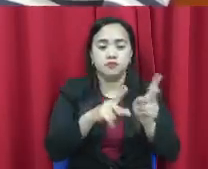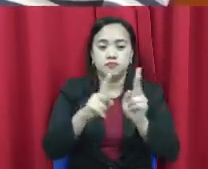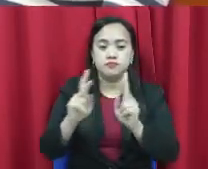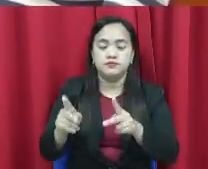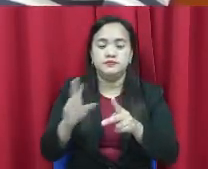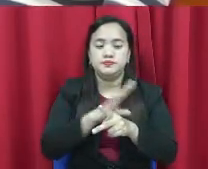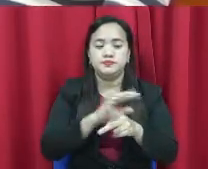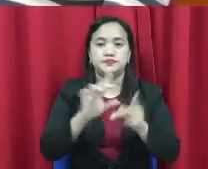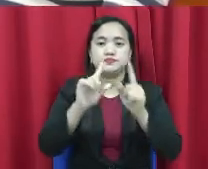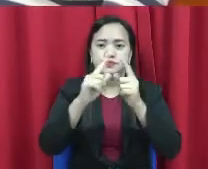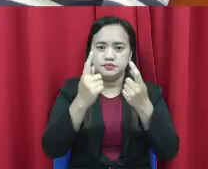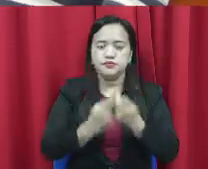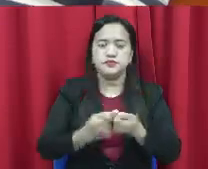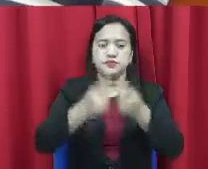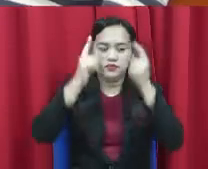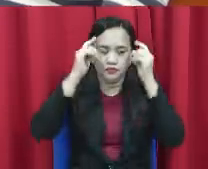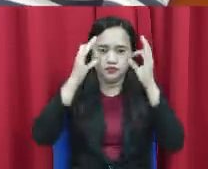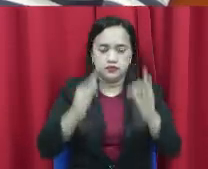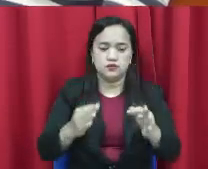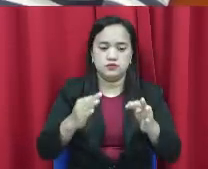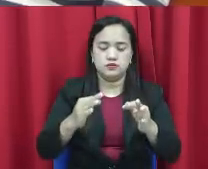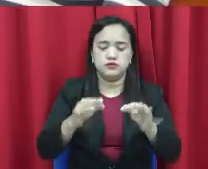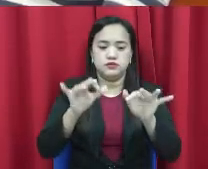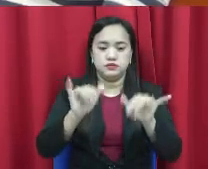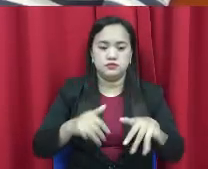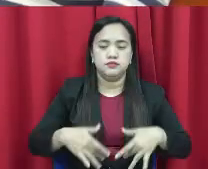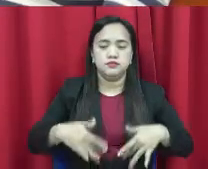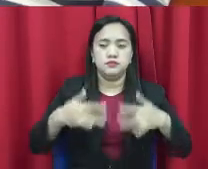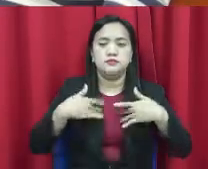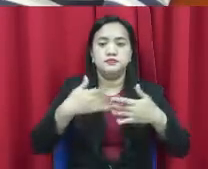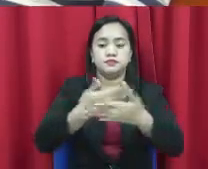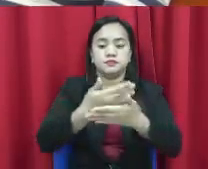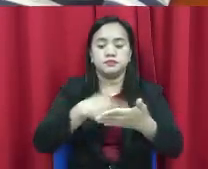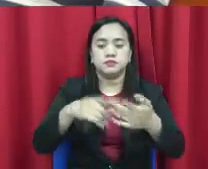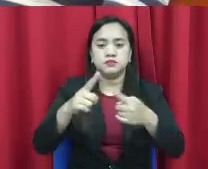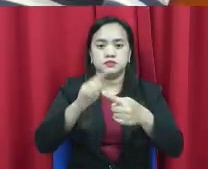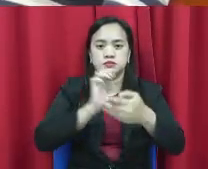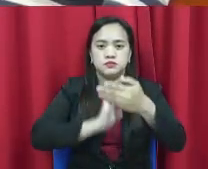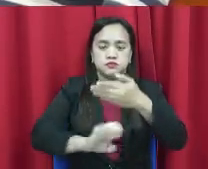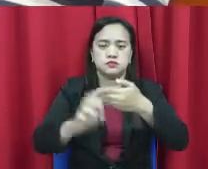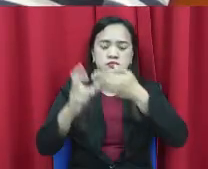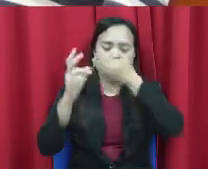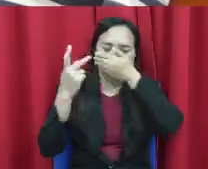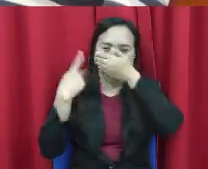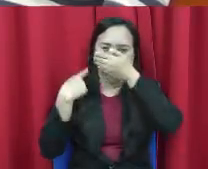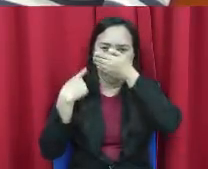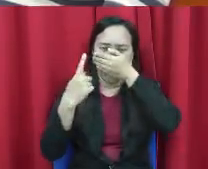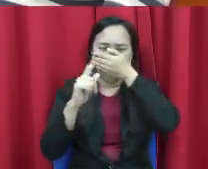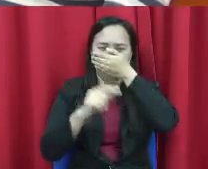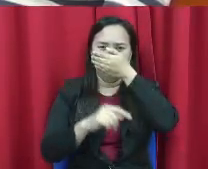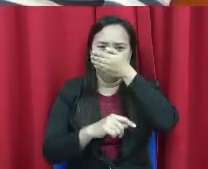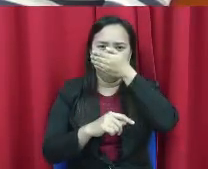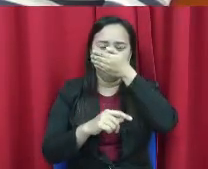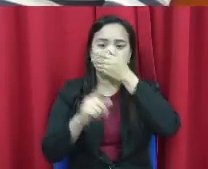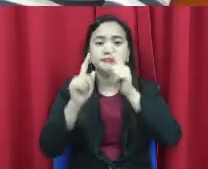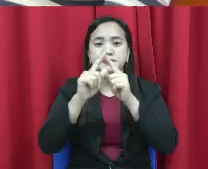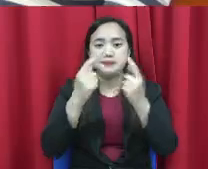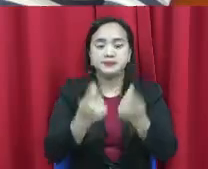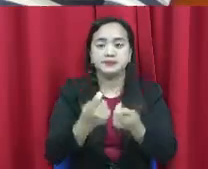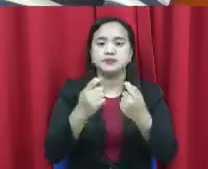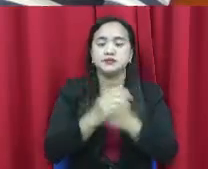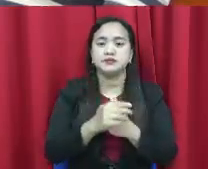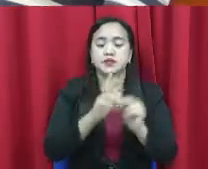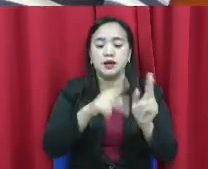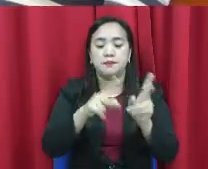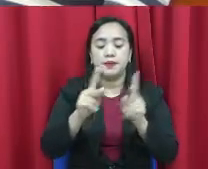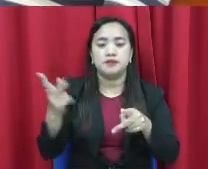Hindi po sa team Focus na bago ka pumasok sa team preparation ay talagang ma-establish muna ang puso't isipan